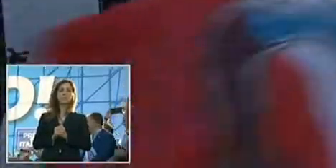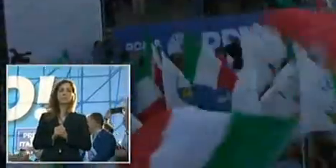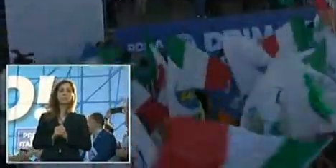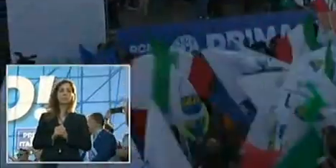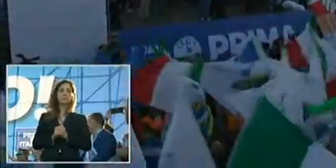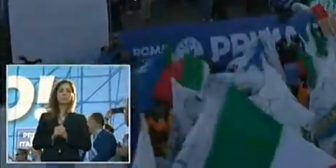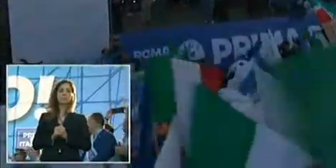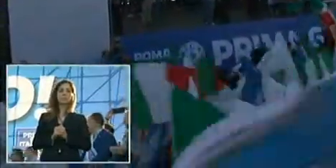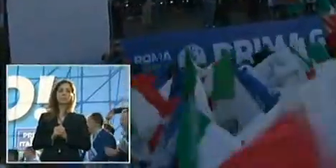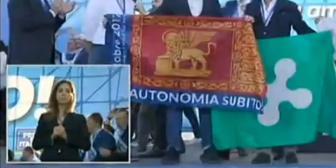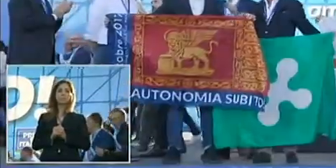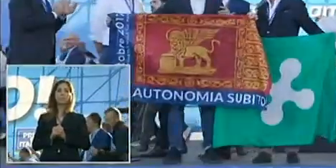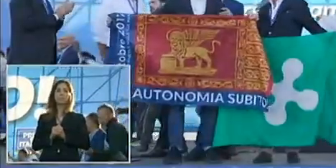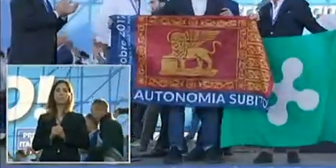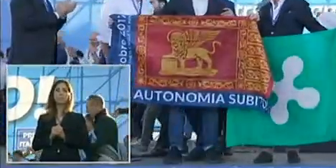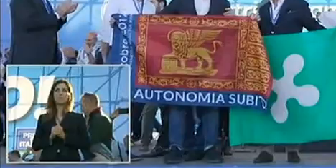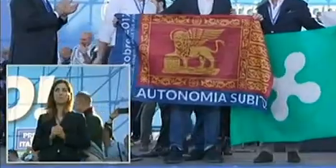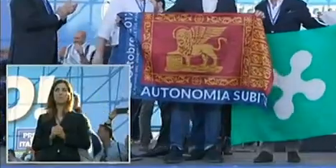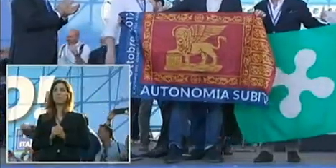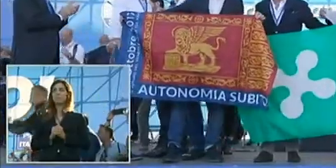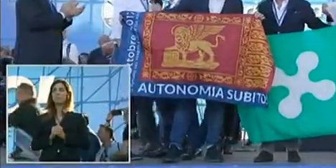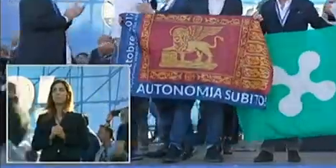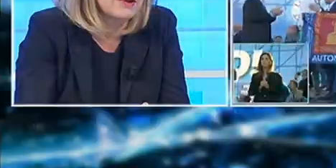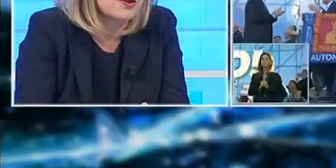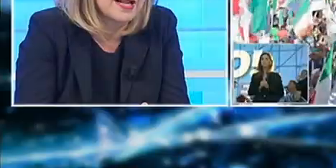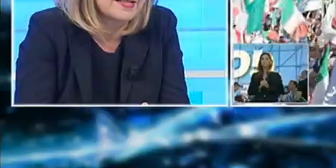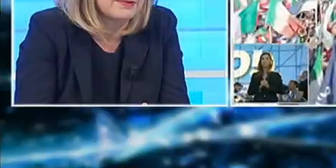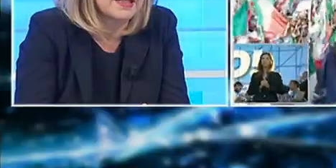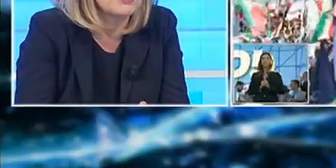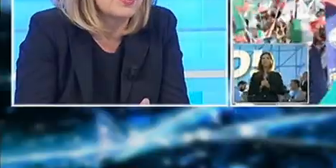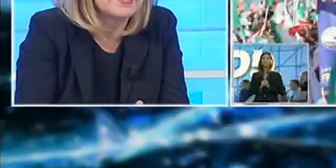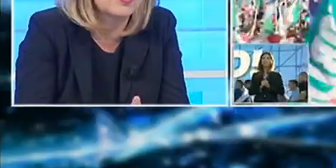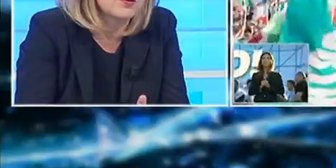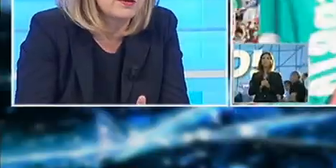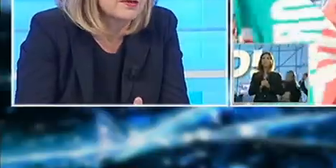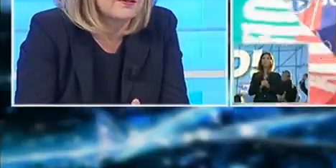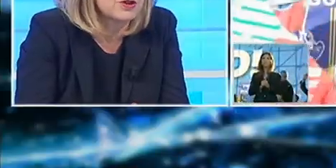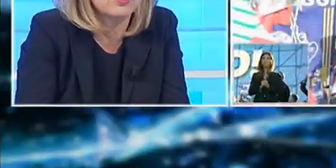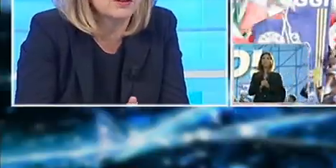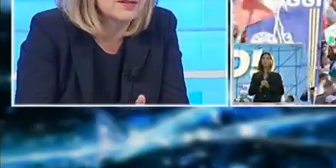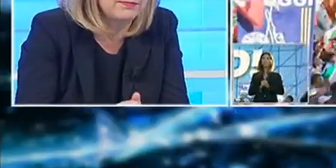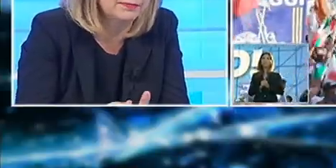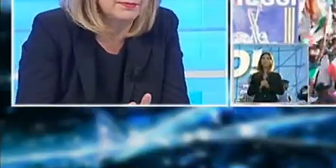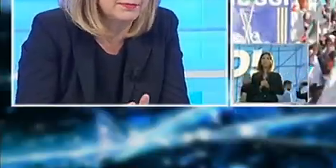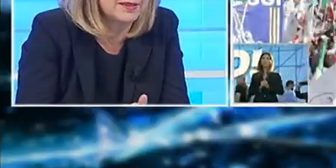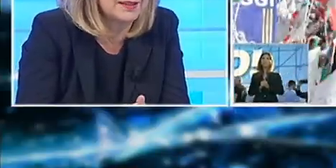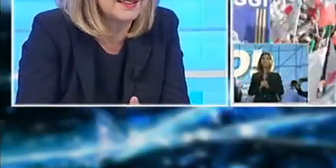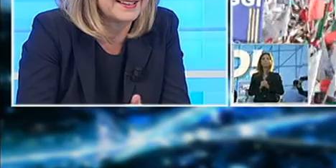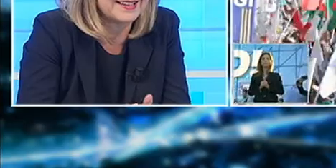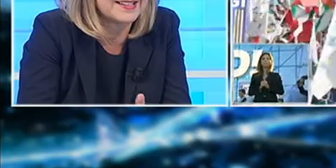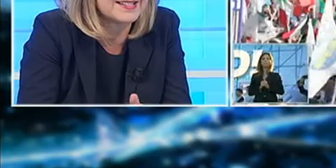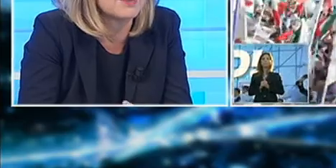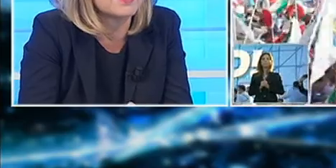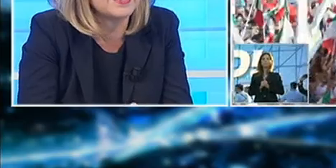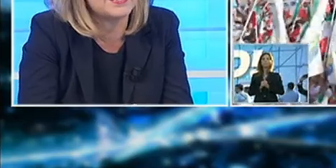tema caldissimo anche. È un tema caldissimo, e tra l'altro è caldissimo anche nella maggioranza, perché la maggioranza in questo momento sta facendo la cosa,